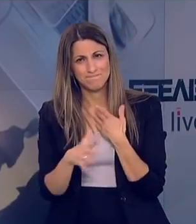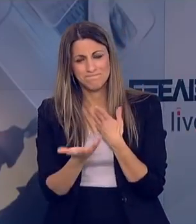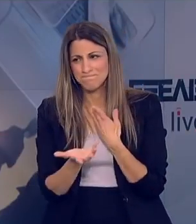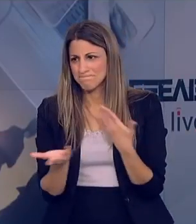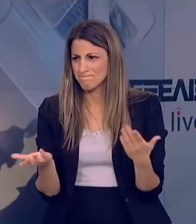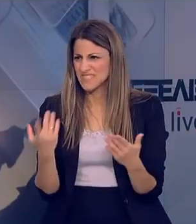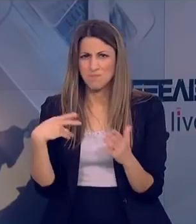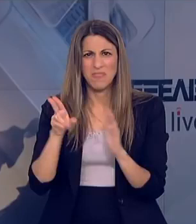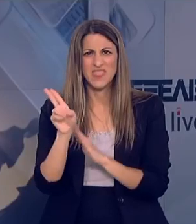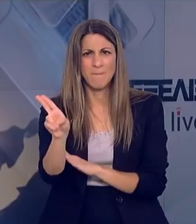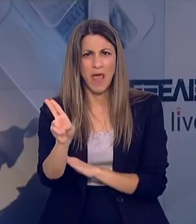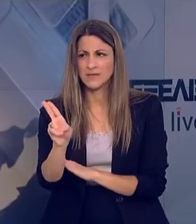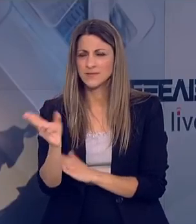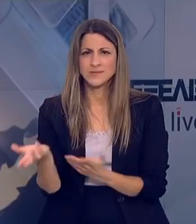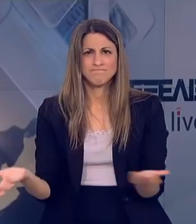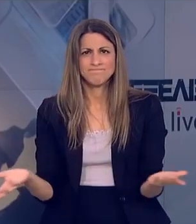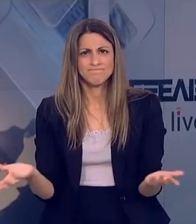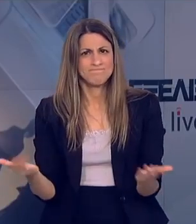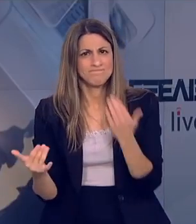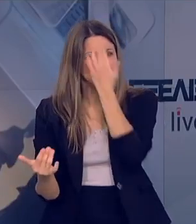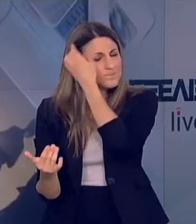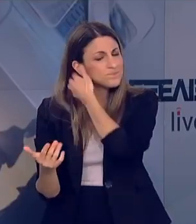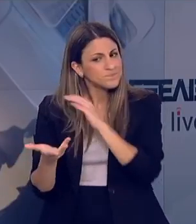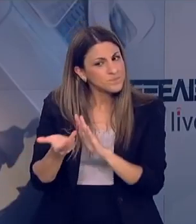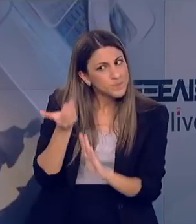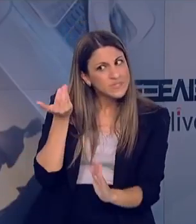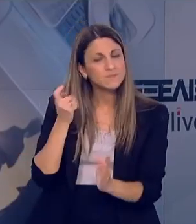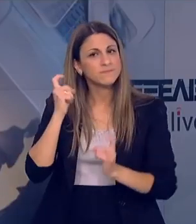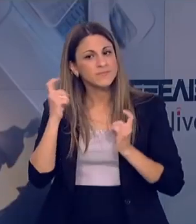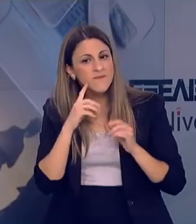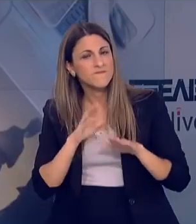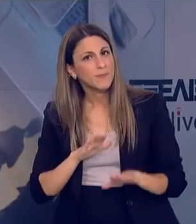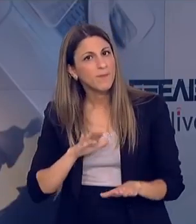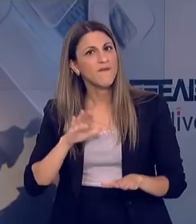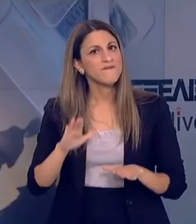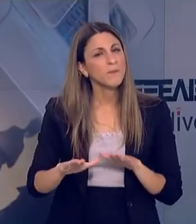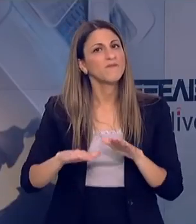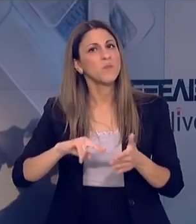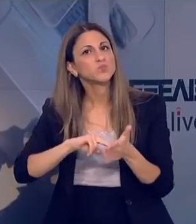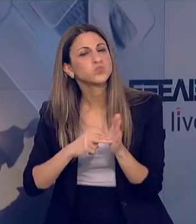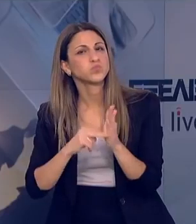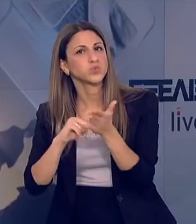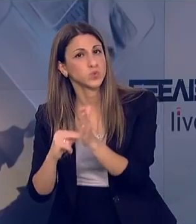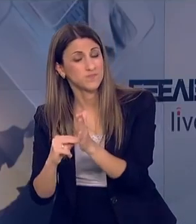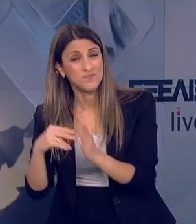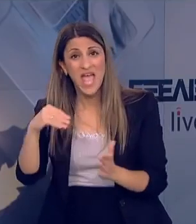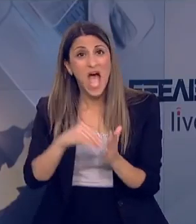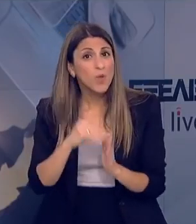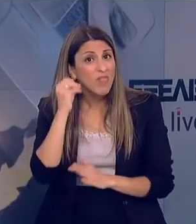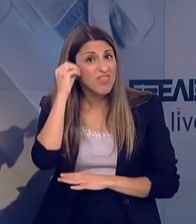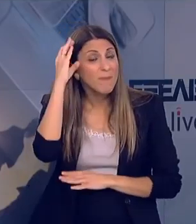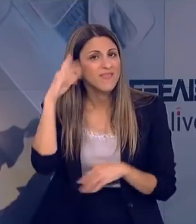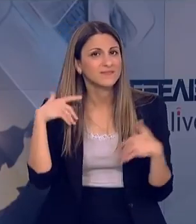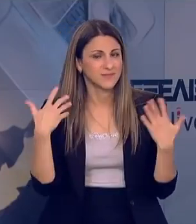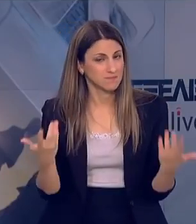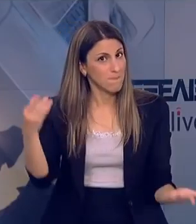εξέλιξη της προσπάθειάς μας στην πανδημία. Και ταυτόχρονα να σας θυμίσω το εξής, ότι κάθε φορά,